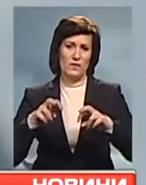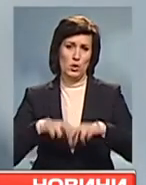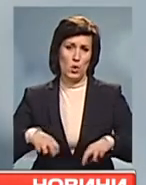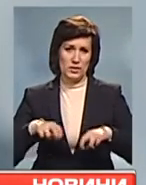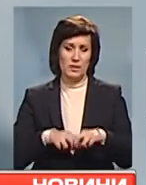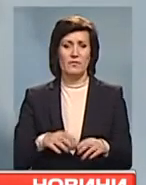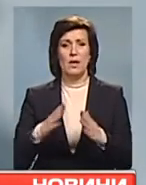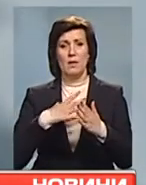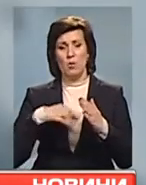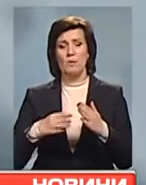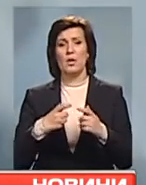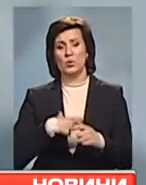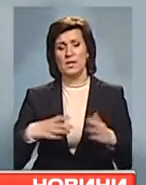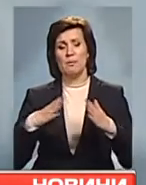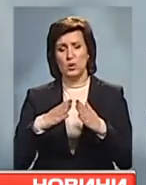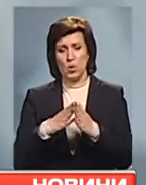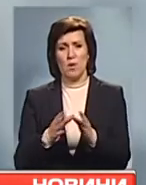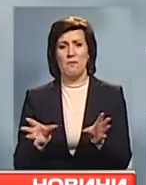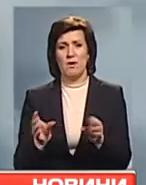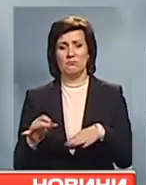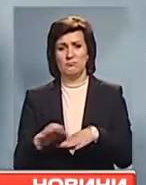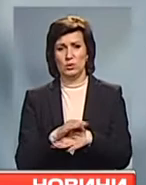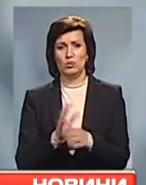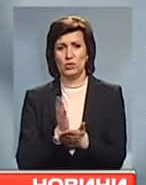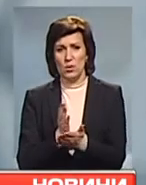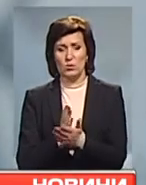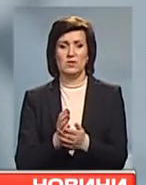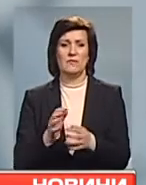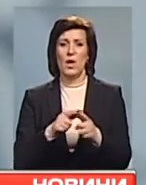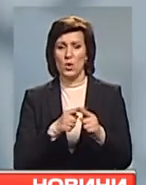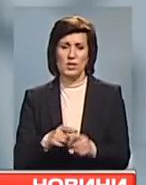Дома, у себе дома, з дружиною знаходився, хронічне серцеве захворювання в нього.